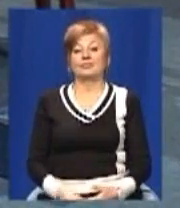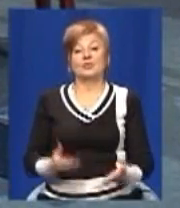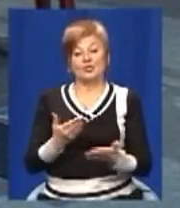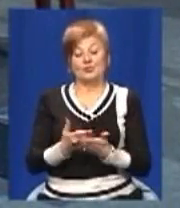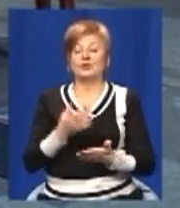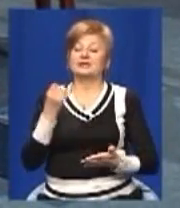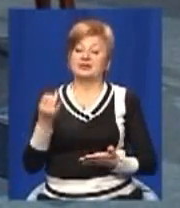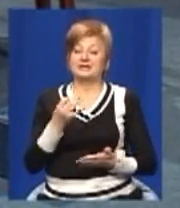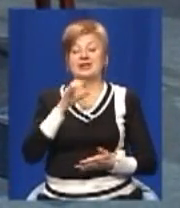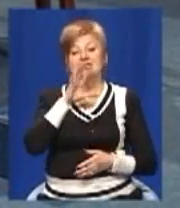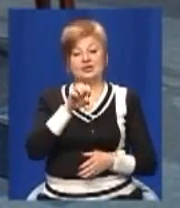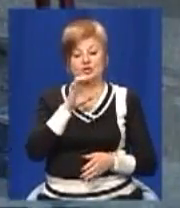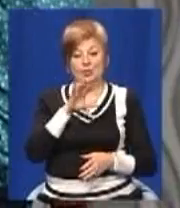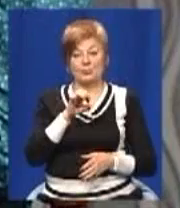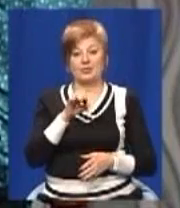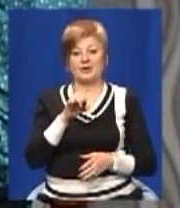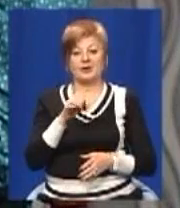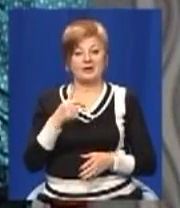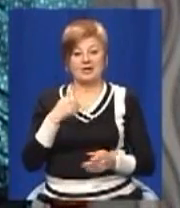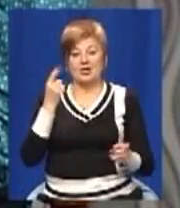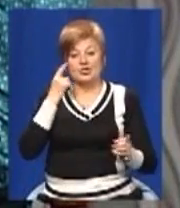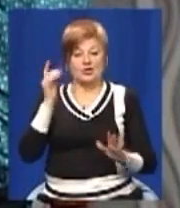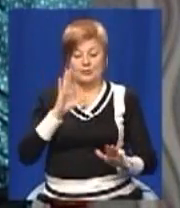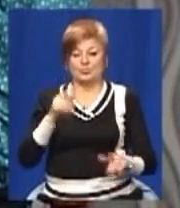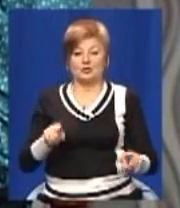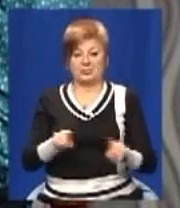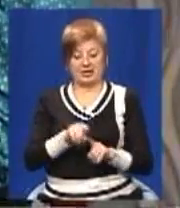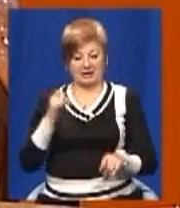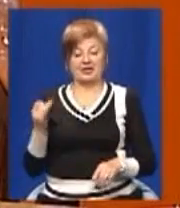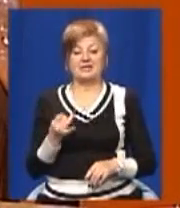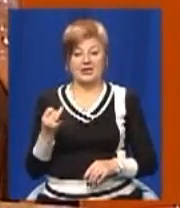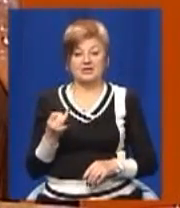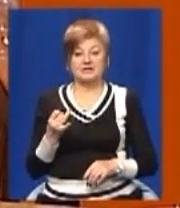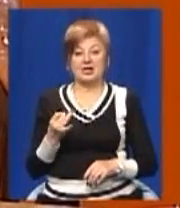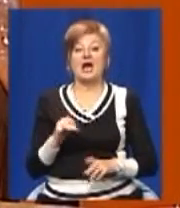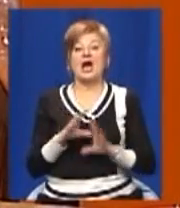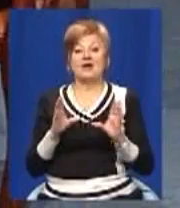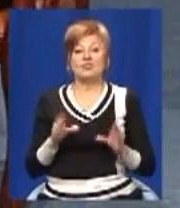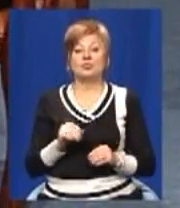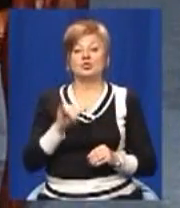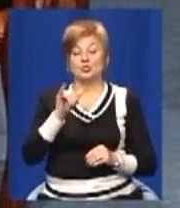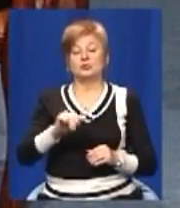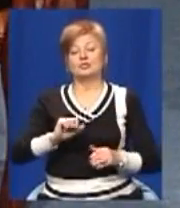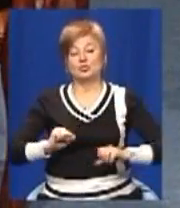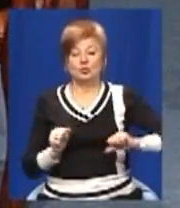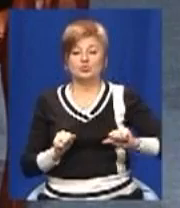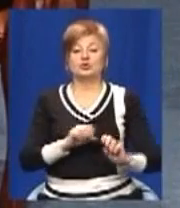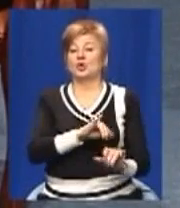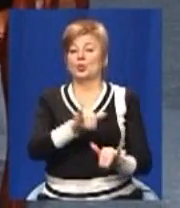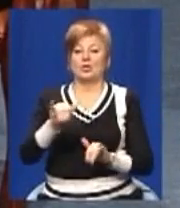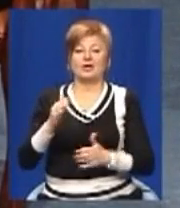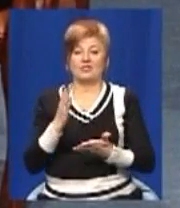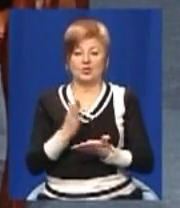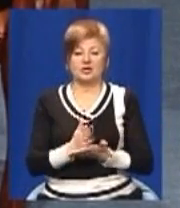Ось такі, власне кажучи, доберманчики. Я і не думала, що вони такі прикольні, да? Так. А до речі, скажи, у твоїх знайомих, у когось, у друзів, можливо,